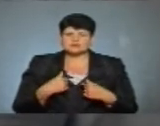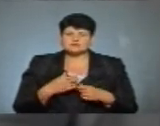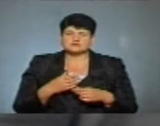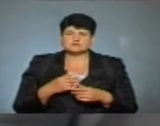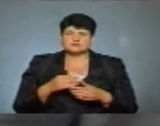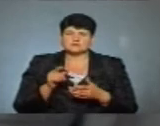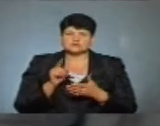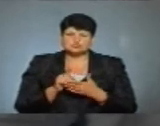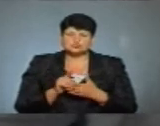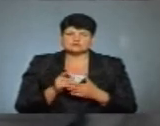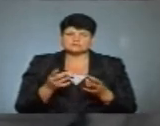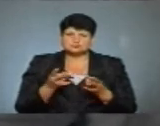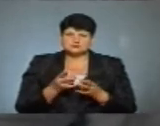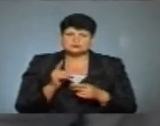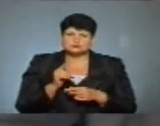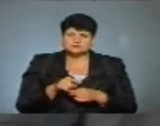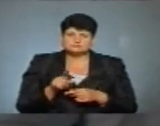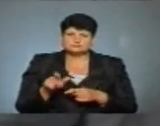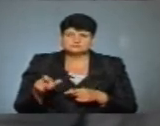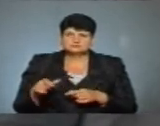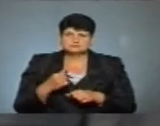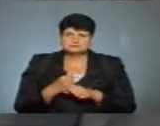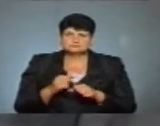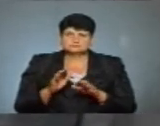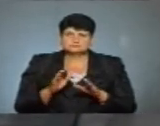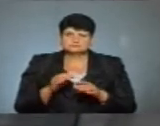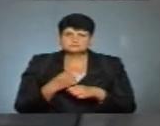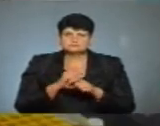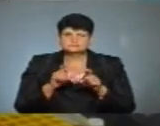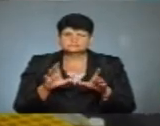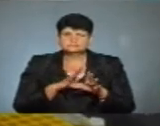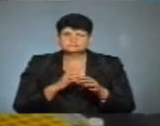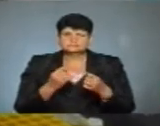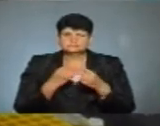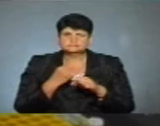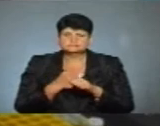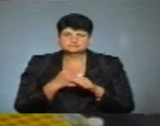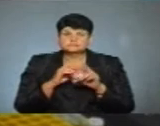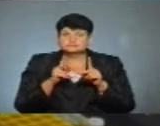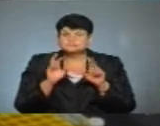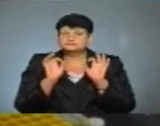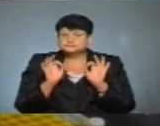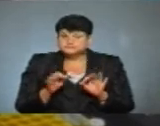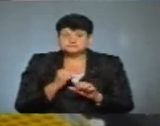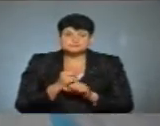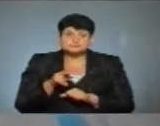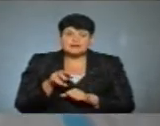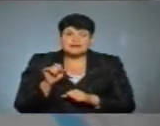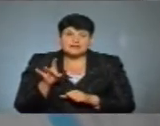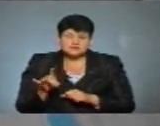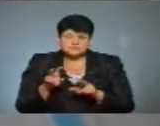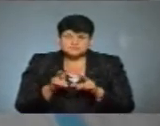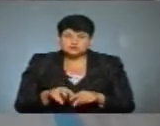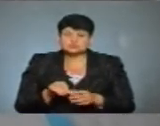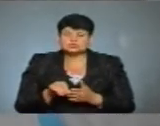обов'язково необхідні для того, щоб людям, які працюють в лабораторії, було безпечно працювати. Як правильно робити ПЛР-дослідження,